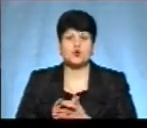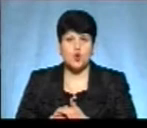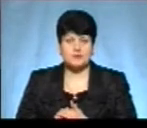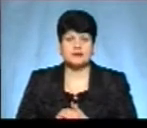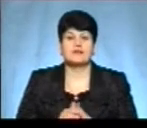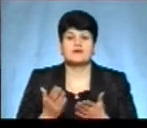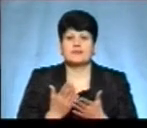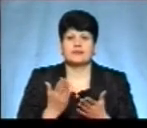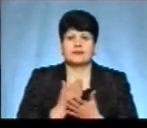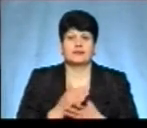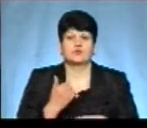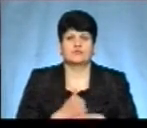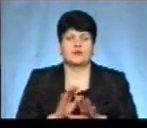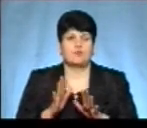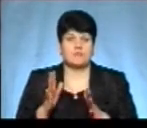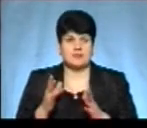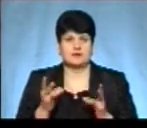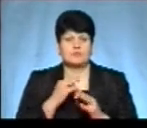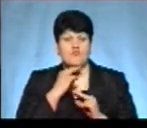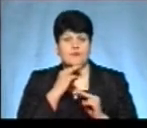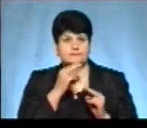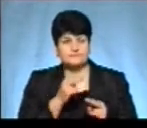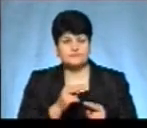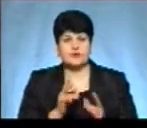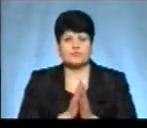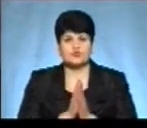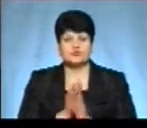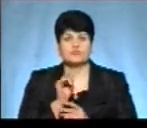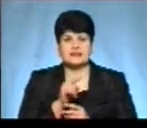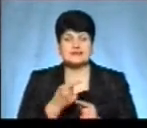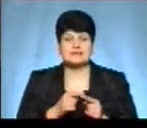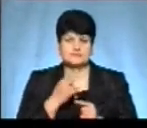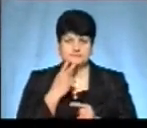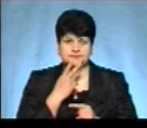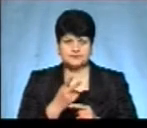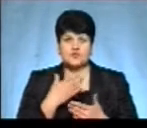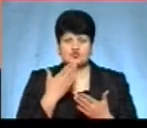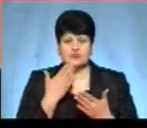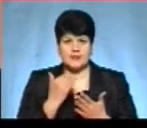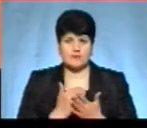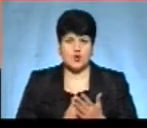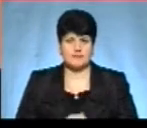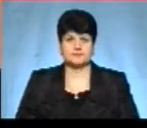які є ключові моменти, на які варто звернути увагу. І просимо, щоб вони на це звертали увагу і читали програми.